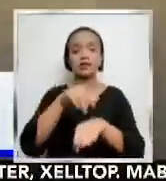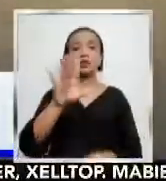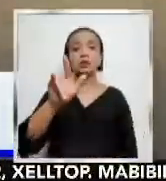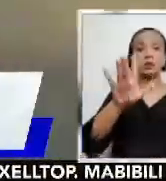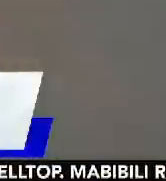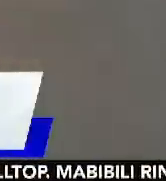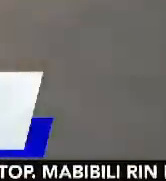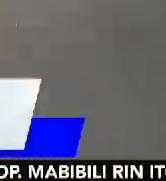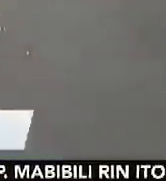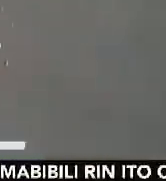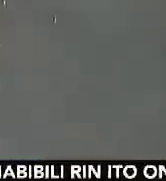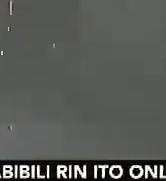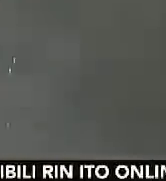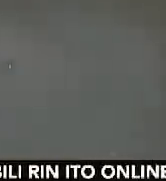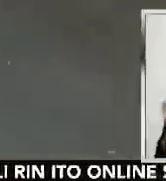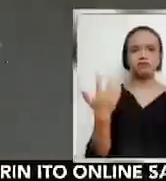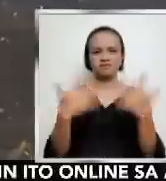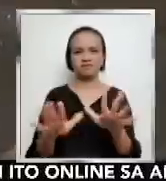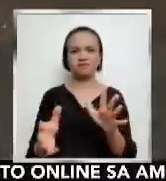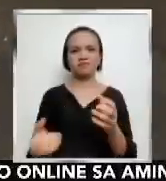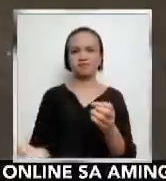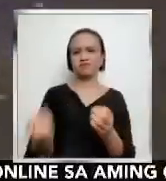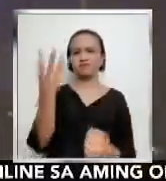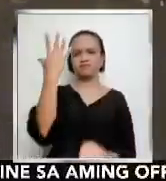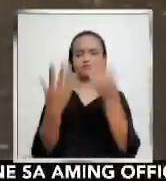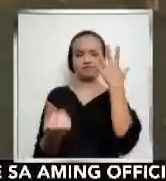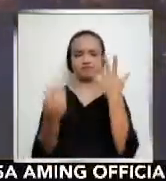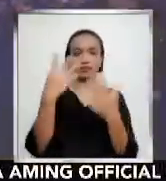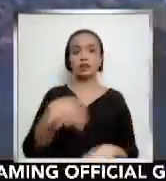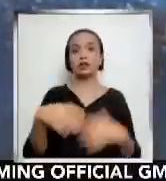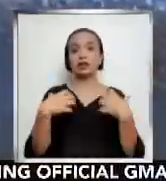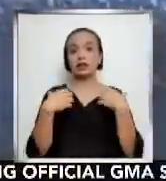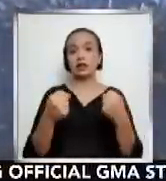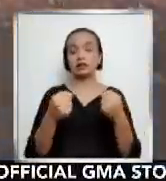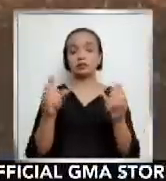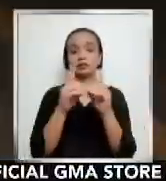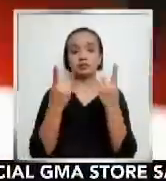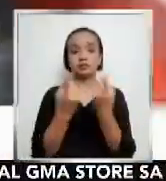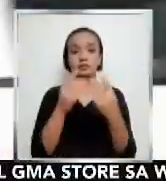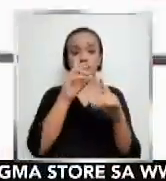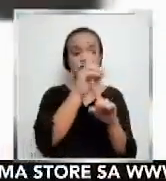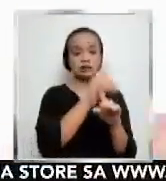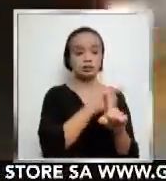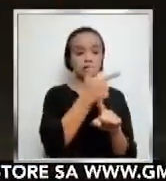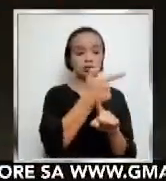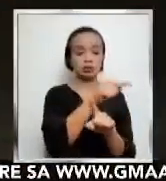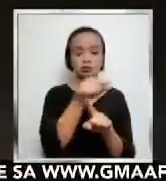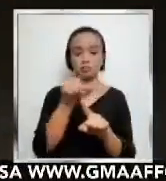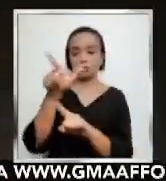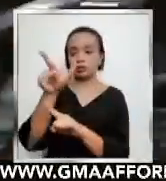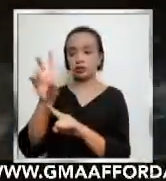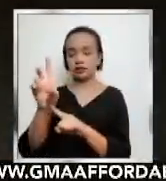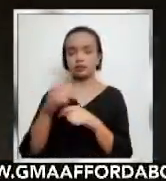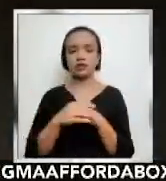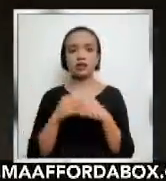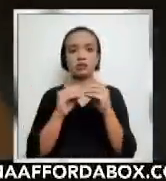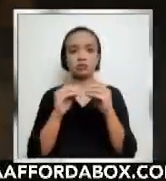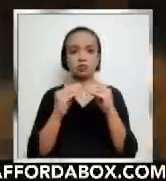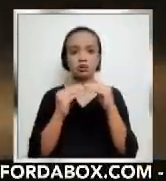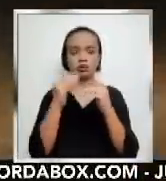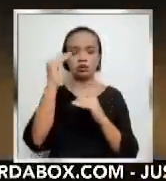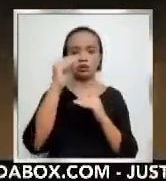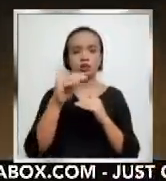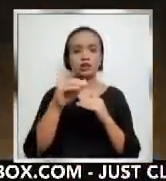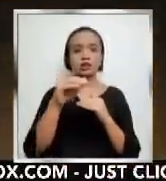naitalang naputukan. Ang Health Department mula December 21 hanggang December 27, mas mataas sa 22 sa